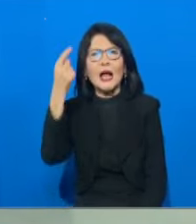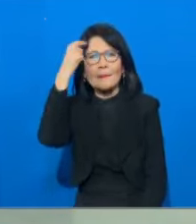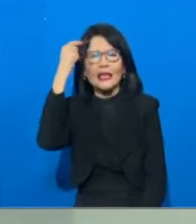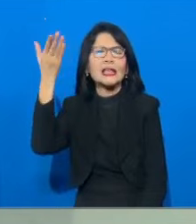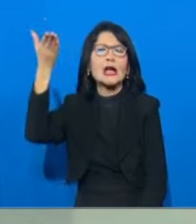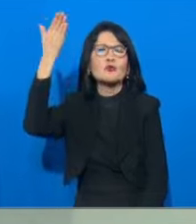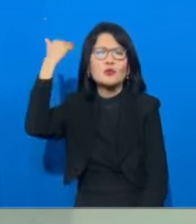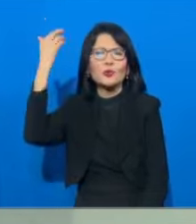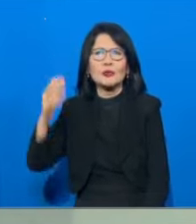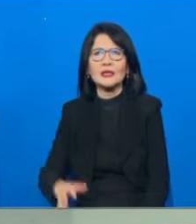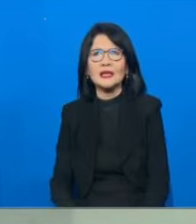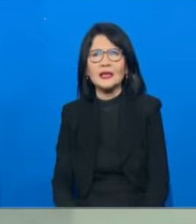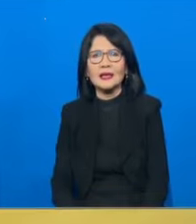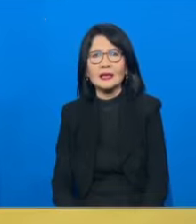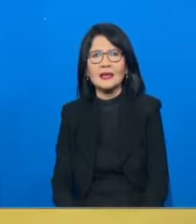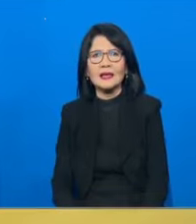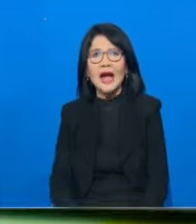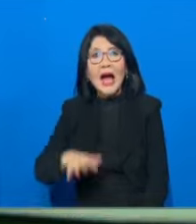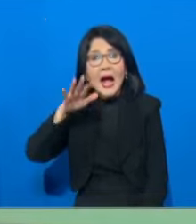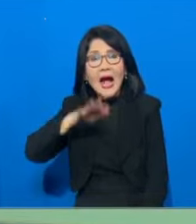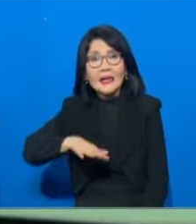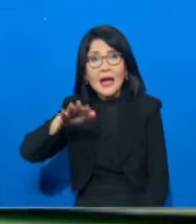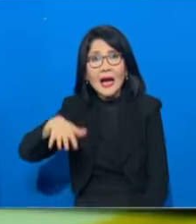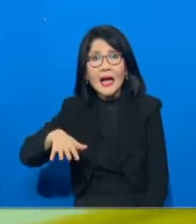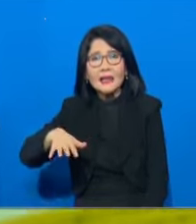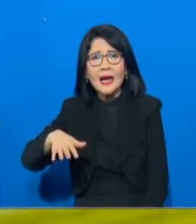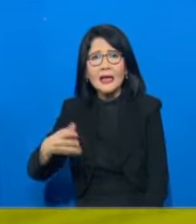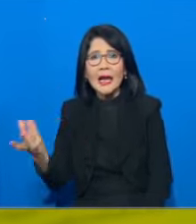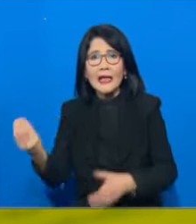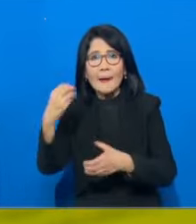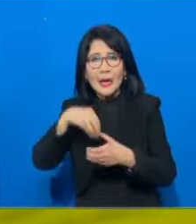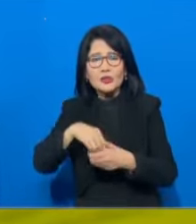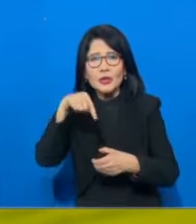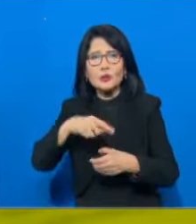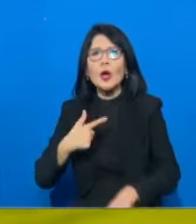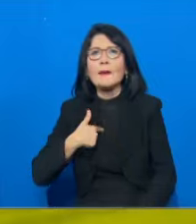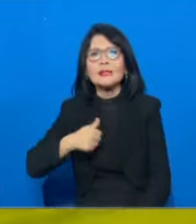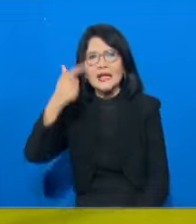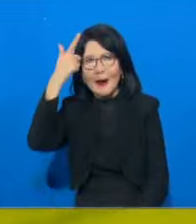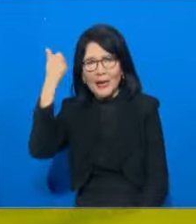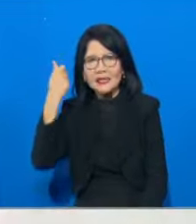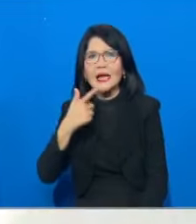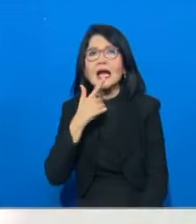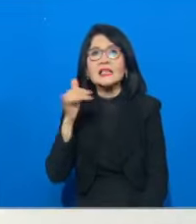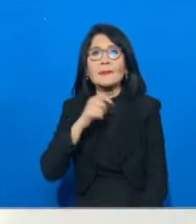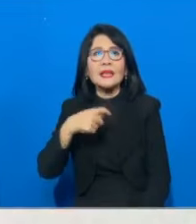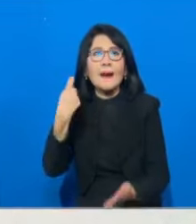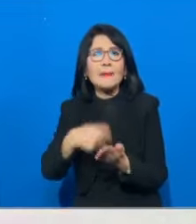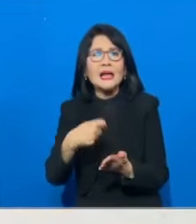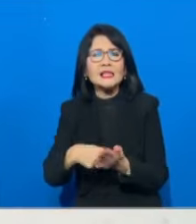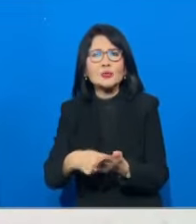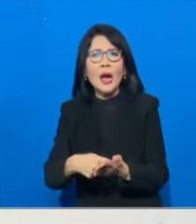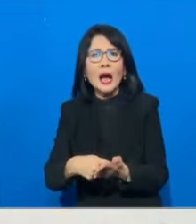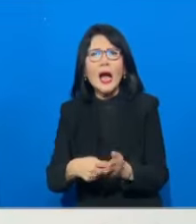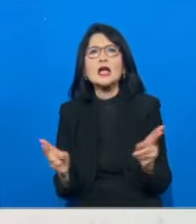dialami ternyata anak-anak yang yang dimasuk kemarin itu ternyata bisa belajar seperti bagaimana Yang teman-temannya